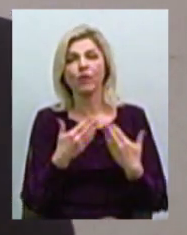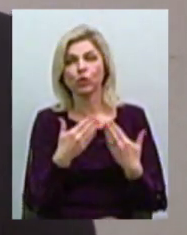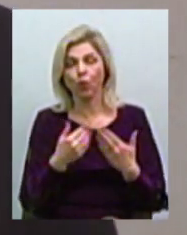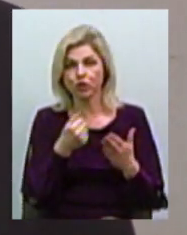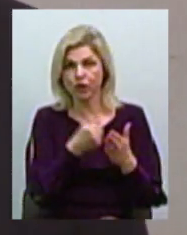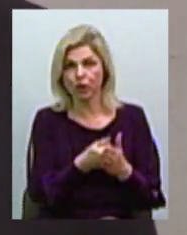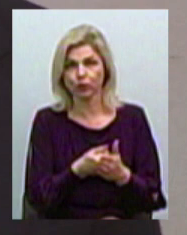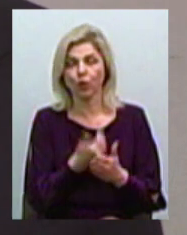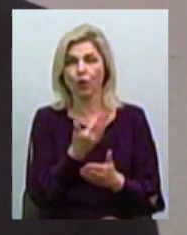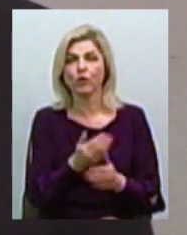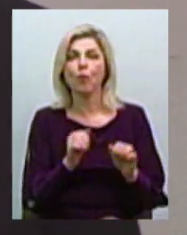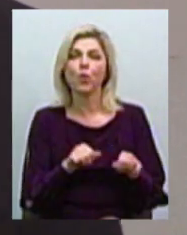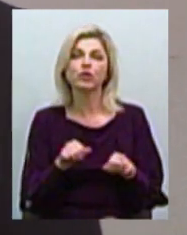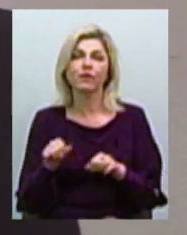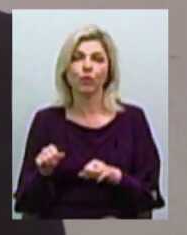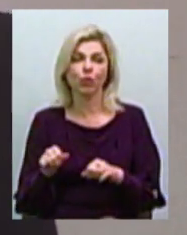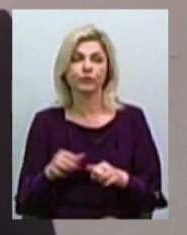до можливого